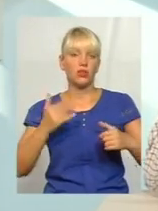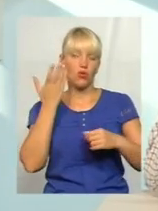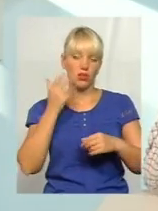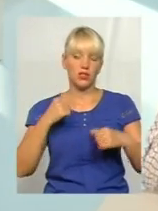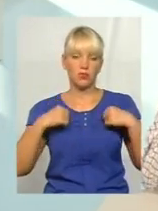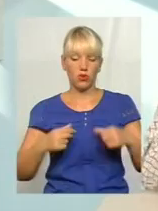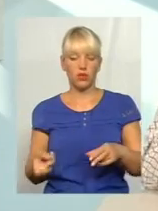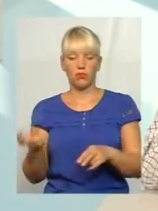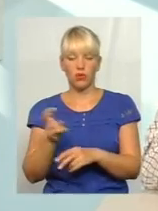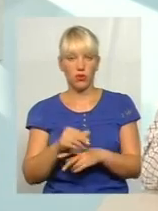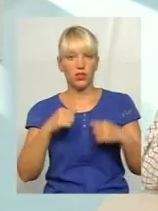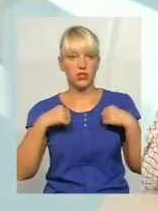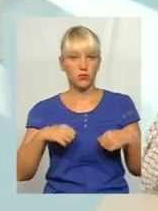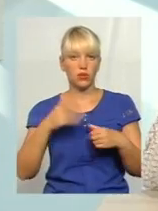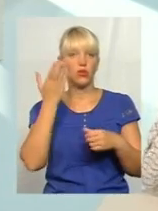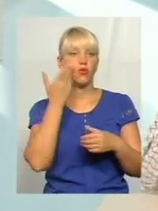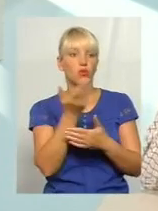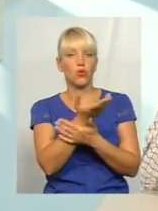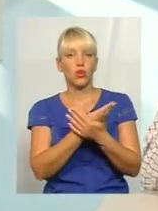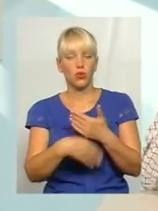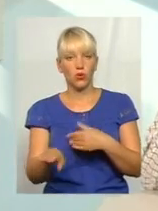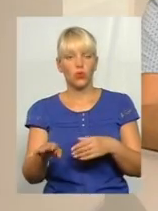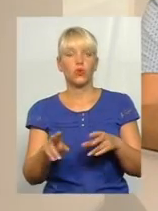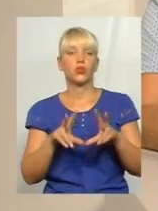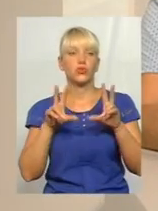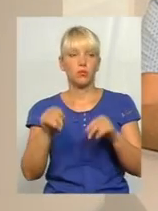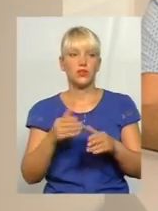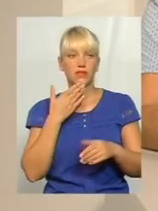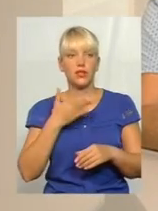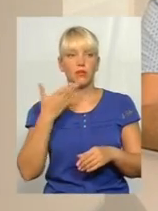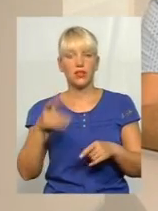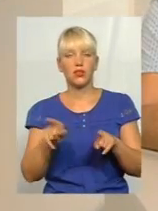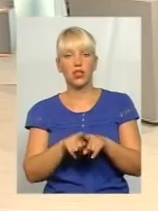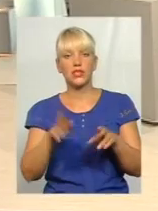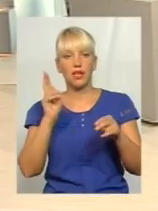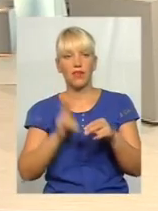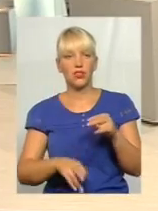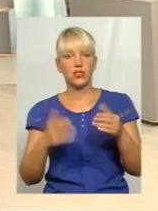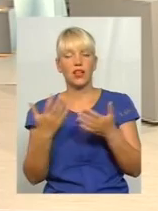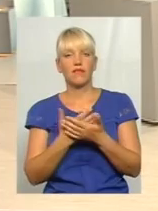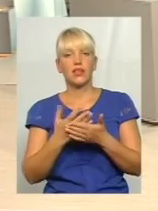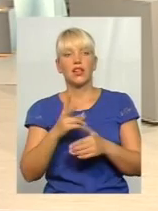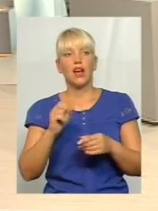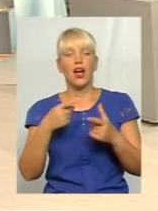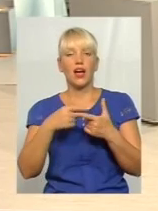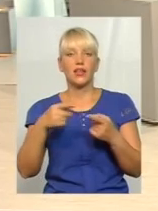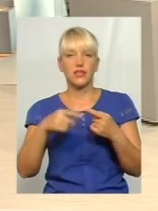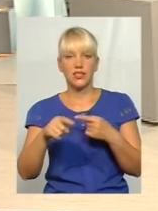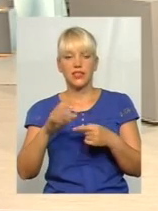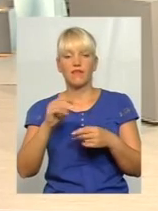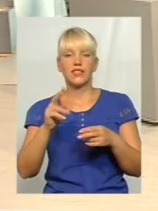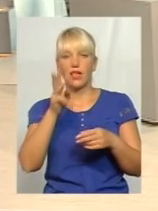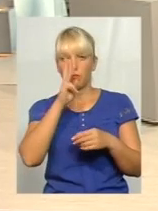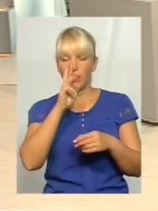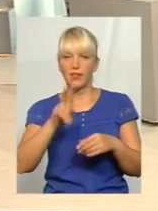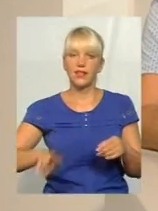приходиш і спокійно ставитись коли ти її поз обіцяв запитати але вже так завершує це ефір і ще не запитав все ж таки різниця в зарплаті директора і